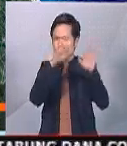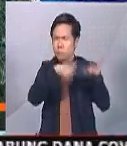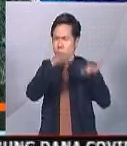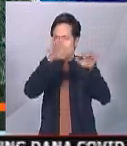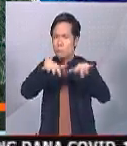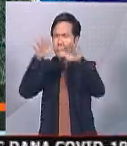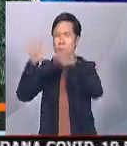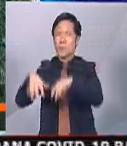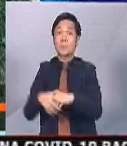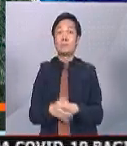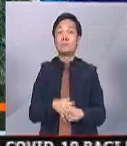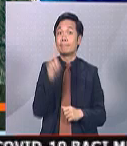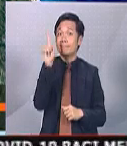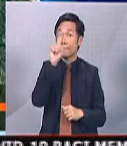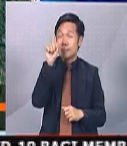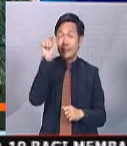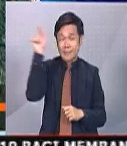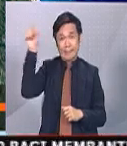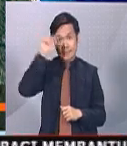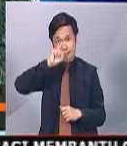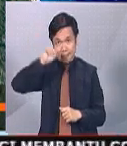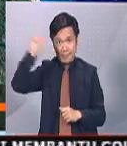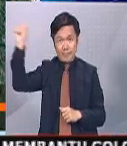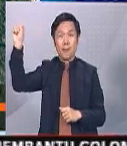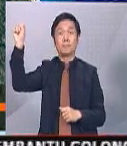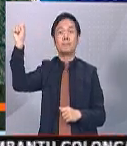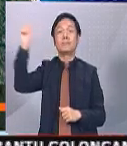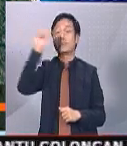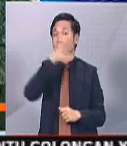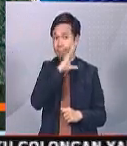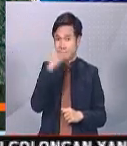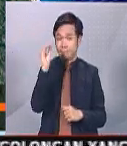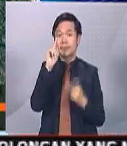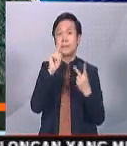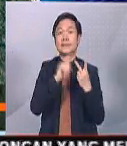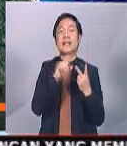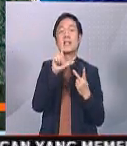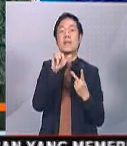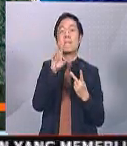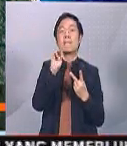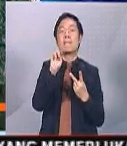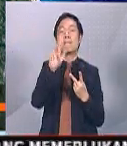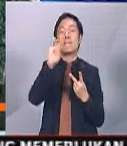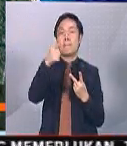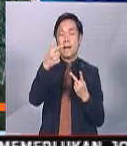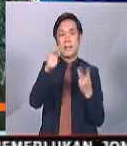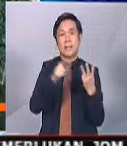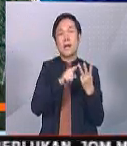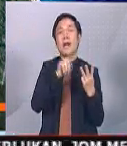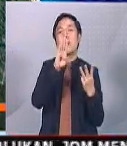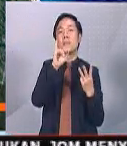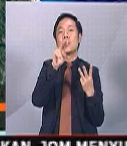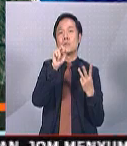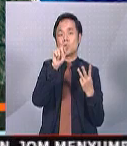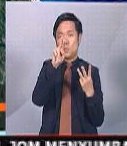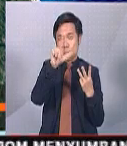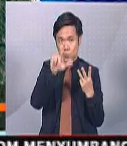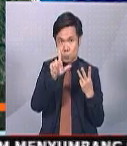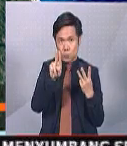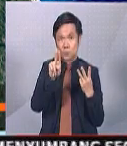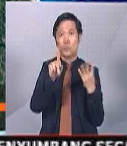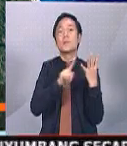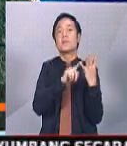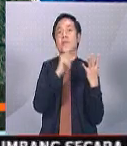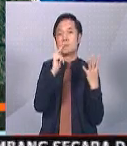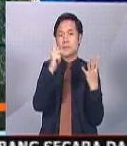di bahagian pedalaman di Sabah, termasuklah di sekitar bahagian Limbang, Bintulu dan juga Kapit. Keadaan